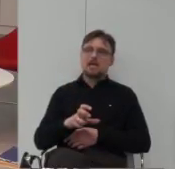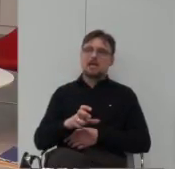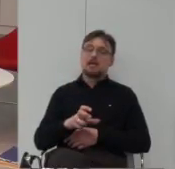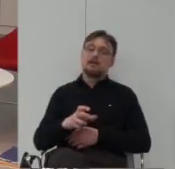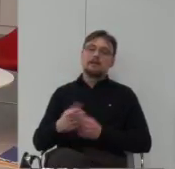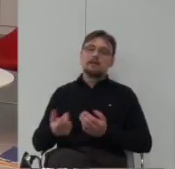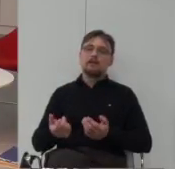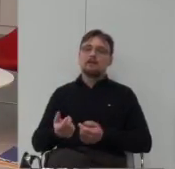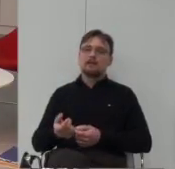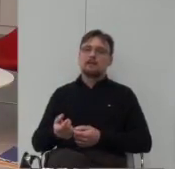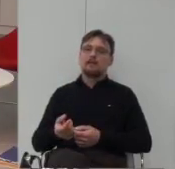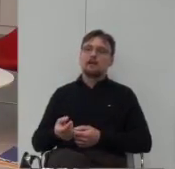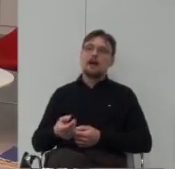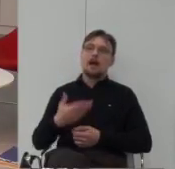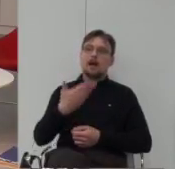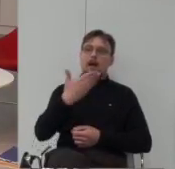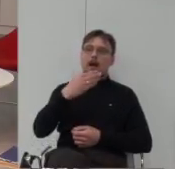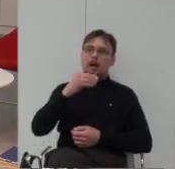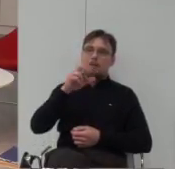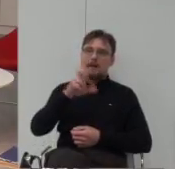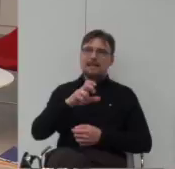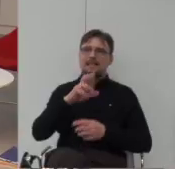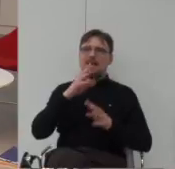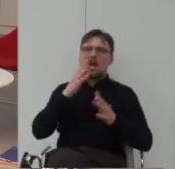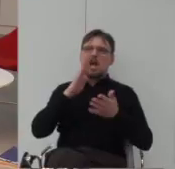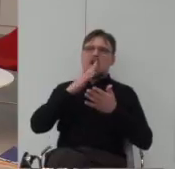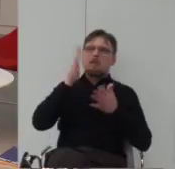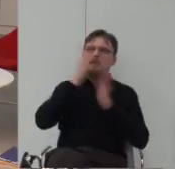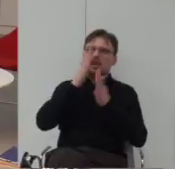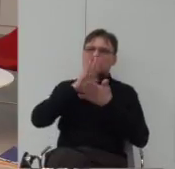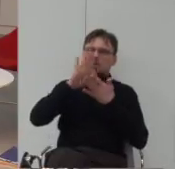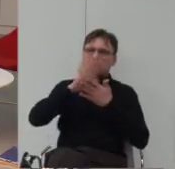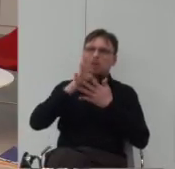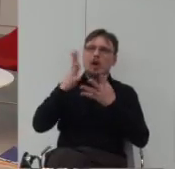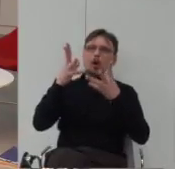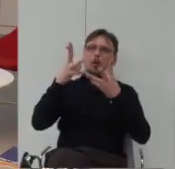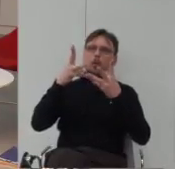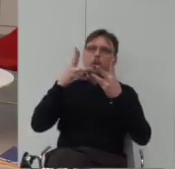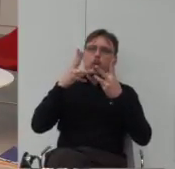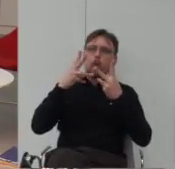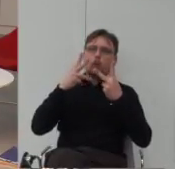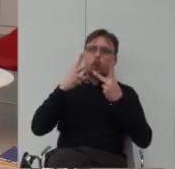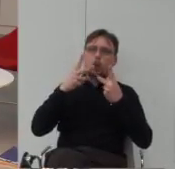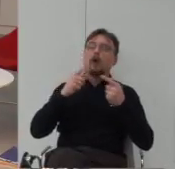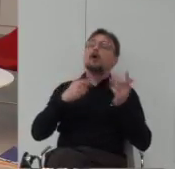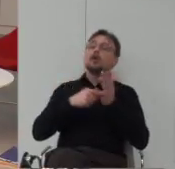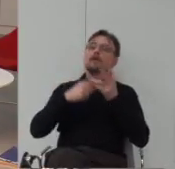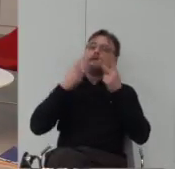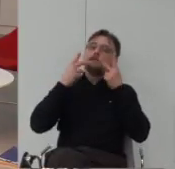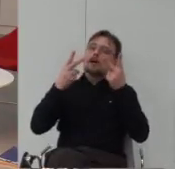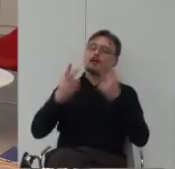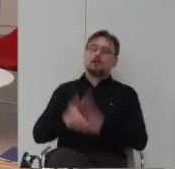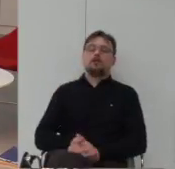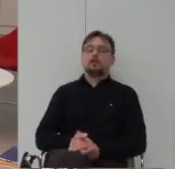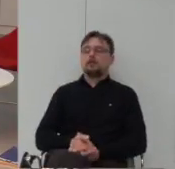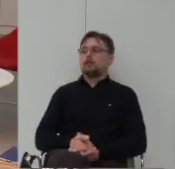autopromocja, ale czytaliśmy, że mech pochłania smog. Jest to roślina przyszłości, jeśli chodzi o walkę z